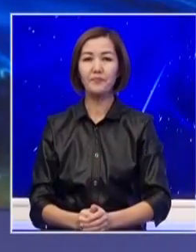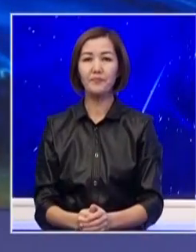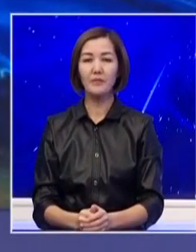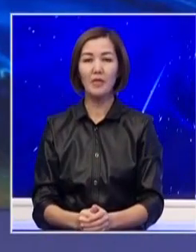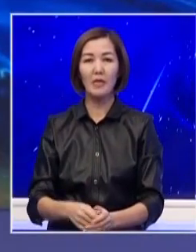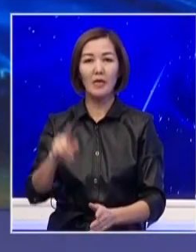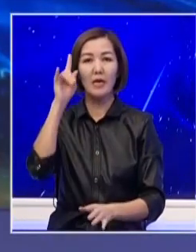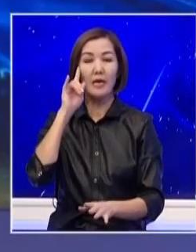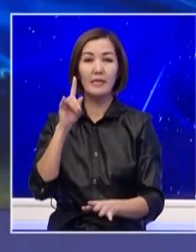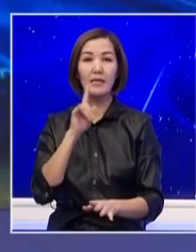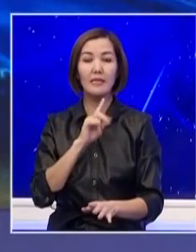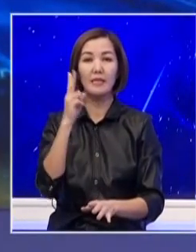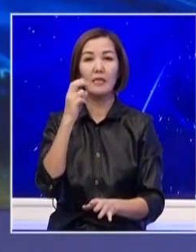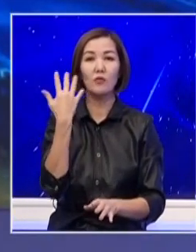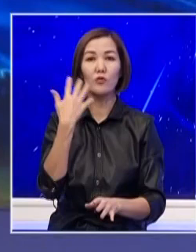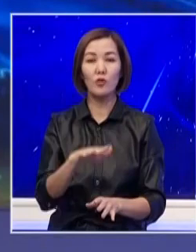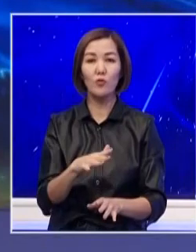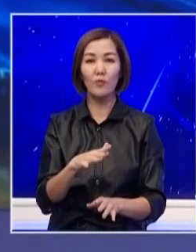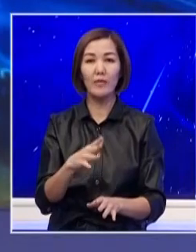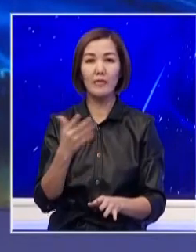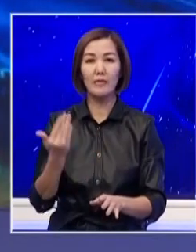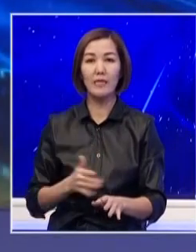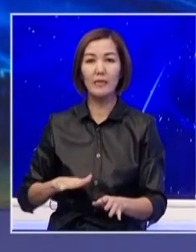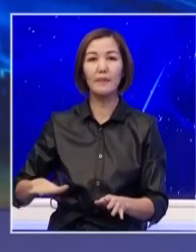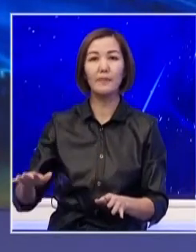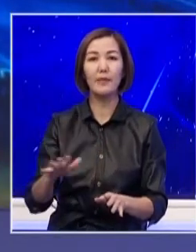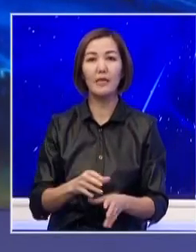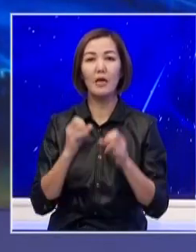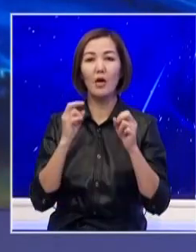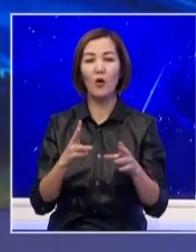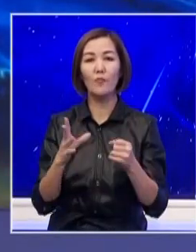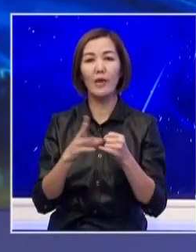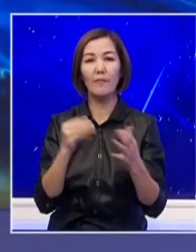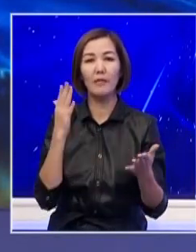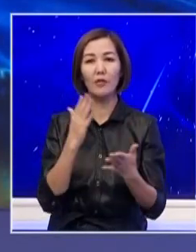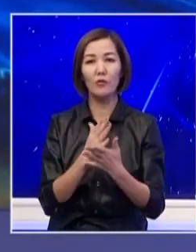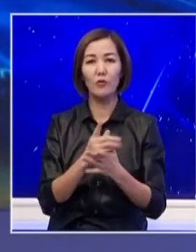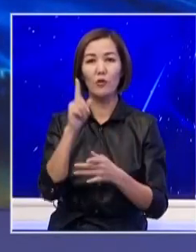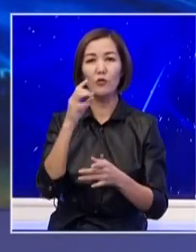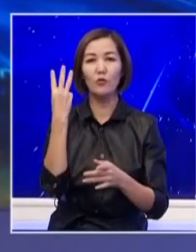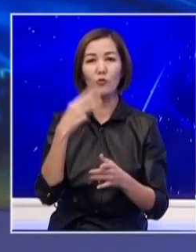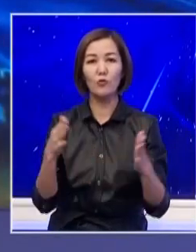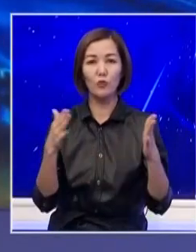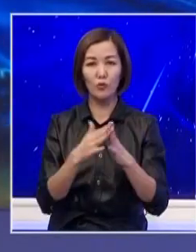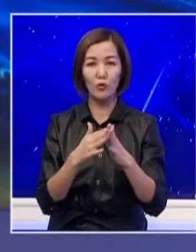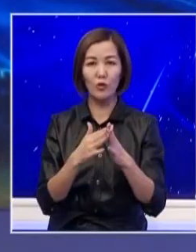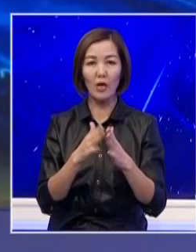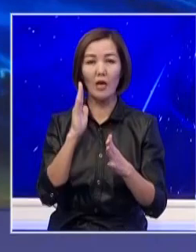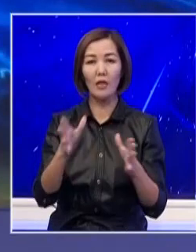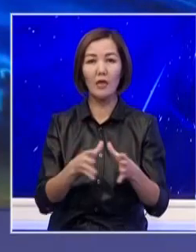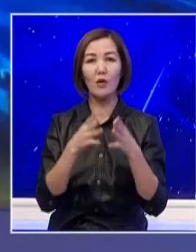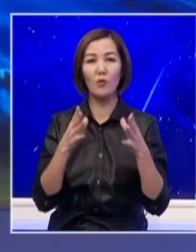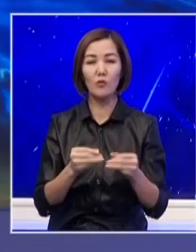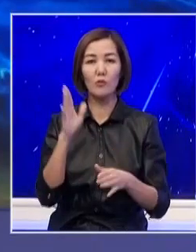Елде 255 елді мекен қауіпті аймақта тұр. Бұл дегеніміз 130 мыңға жуық үй. Алда көктем, су тасқыны